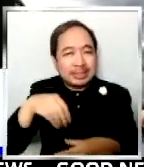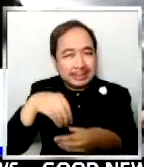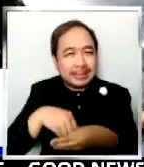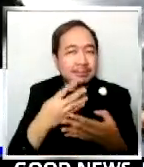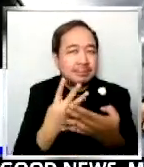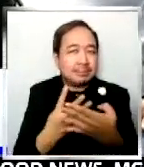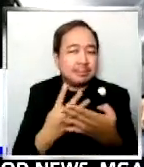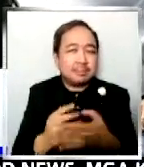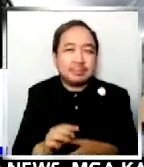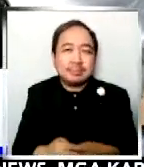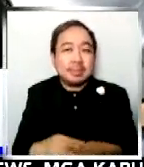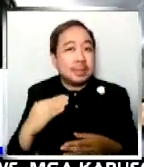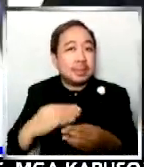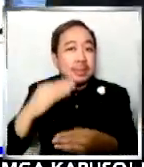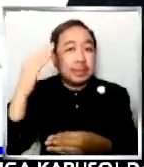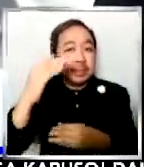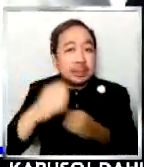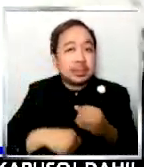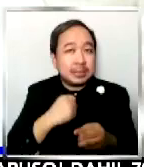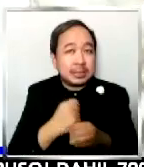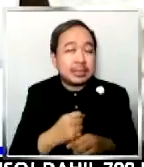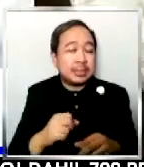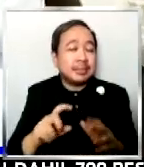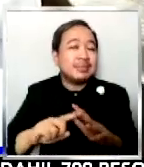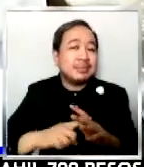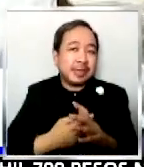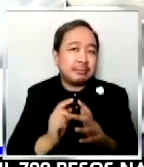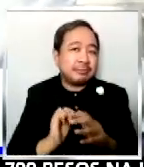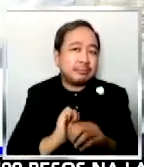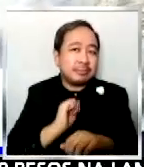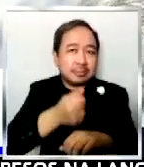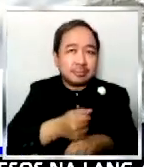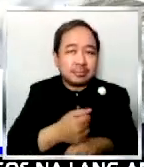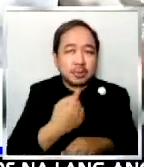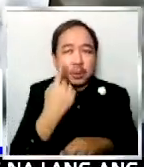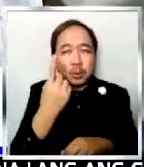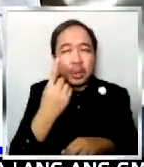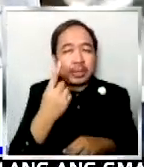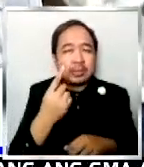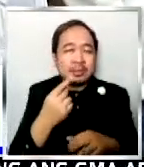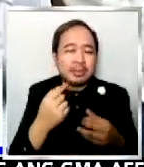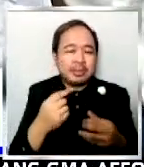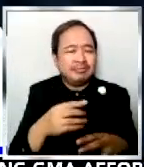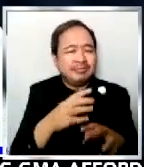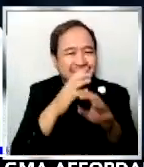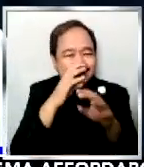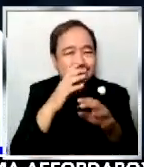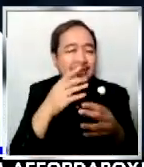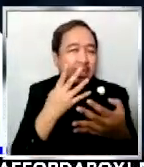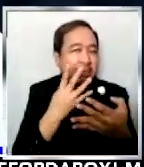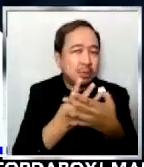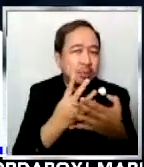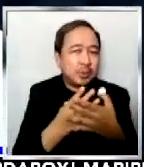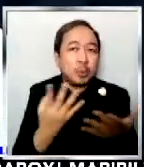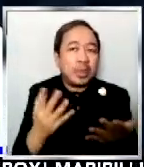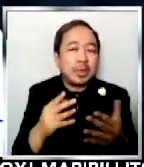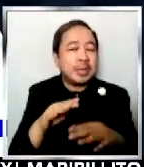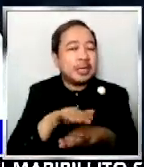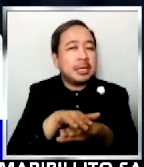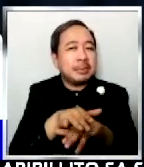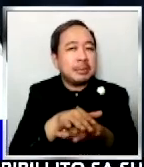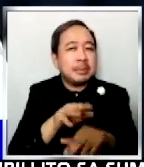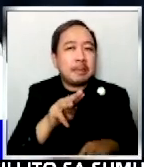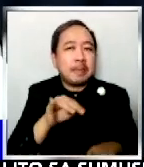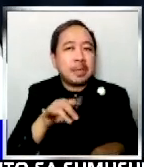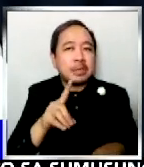Sa susunod na taon, sisimulan na rin daw ang pagpapatayo sa isang super maximum prison sa isla ng Mindoro. Dapat yan, magawa yan, matapos